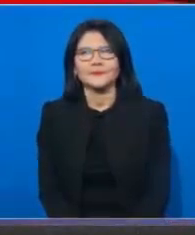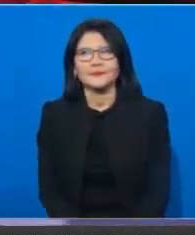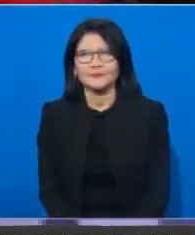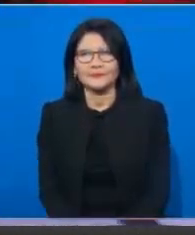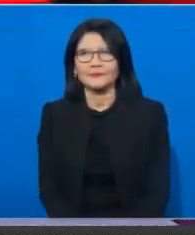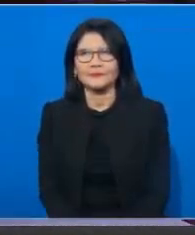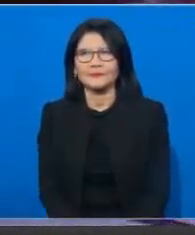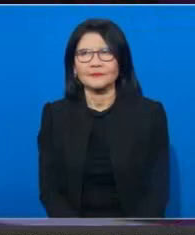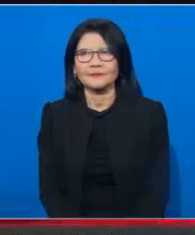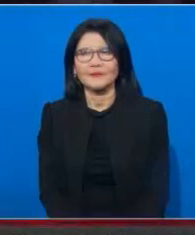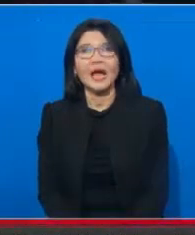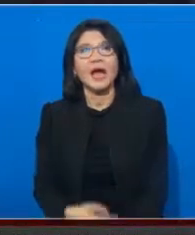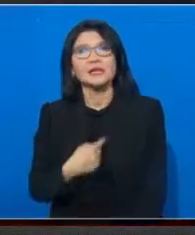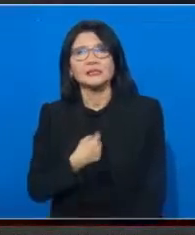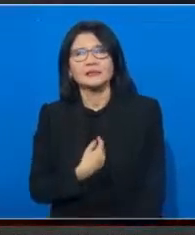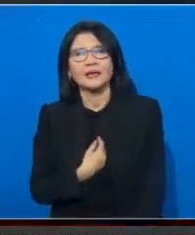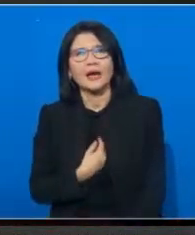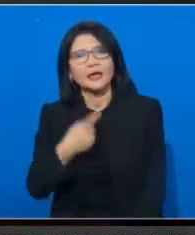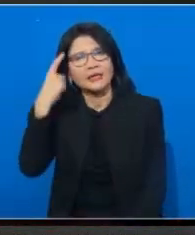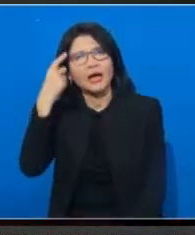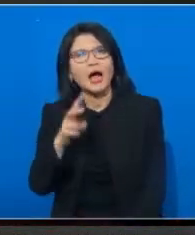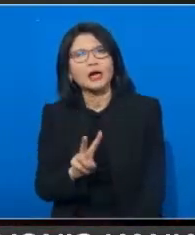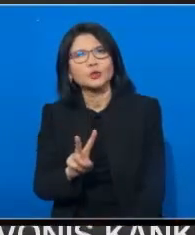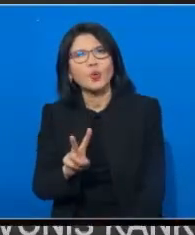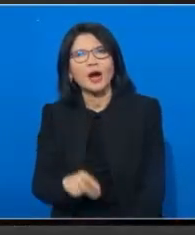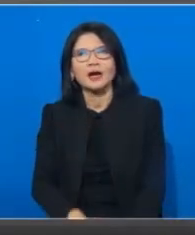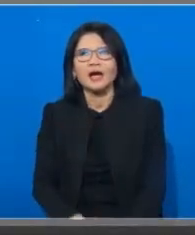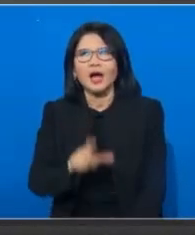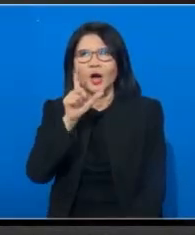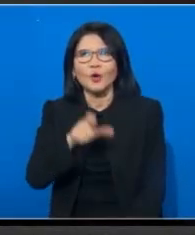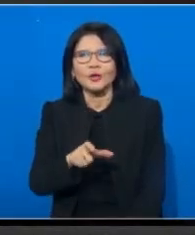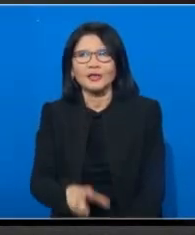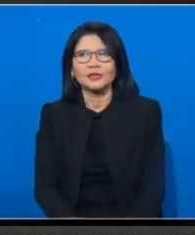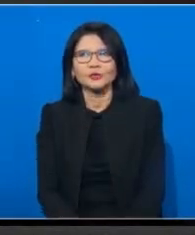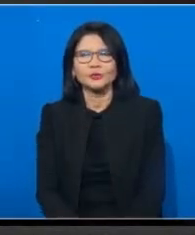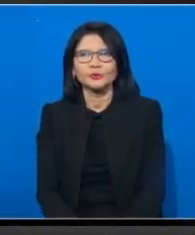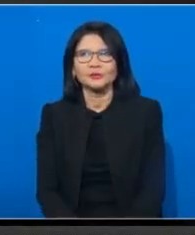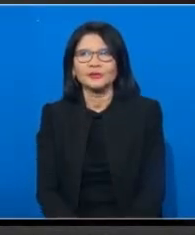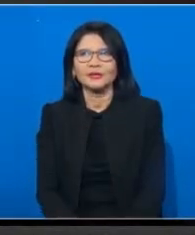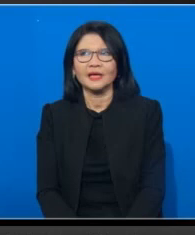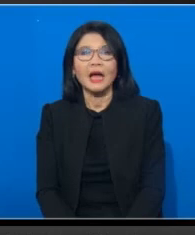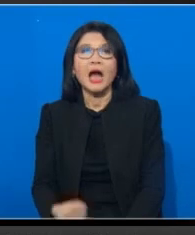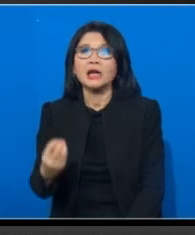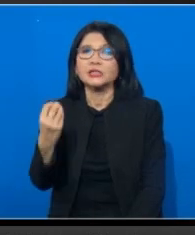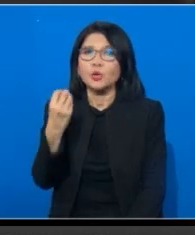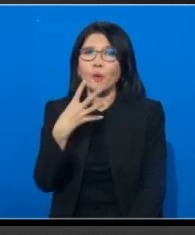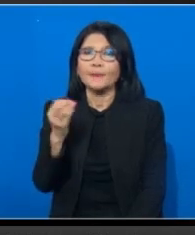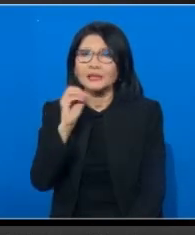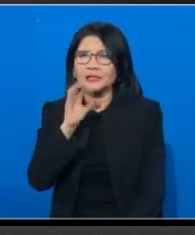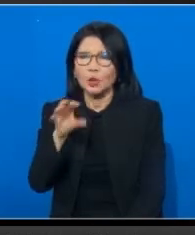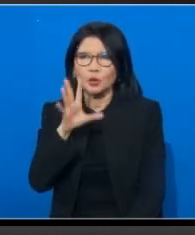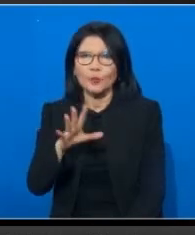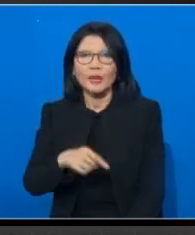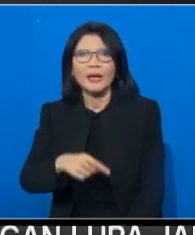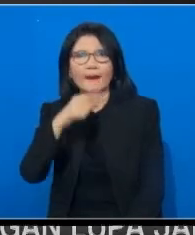Saya kira kedua respons itu masuk akal, menilai jawaban-jawaban Pak